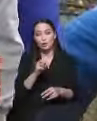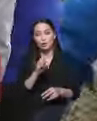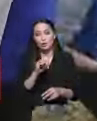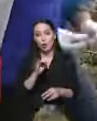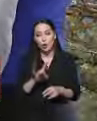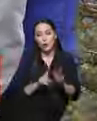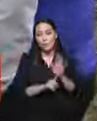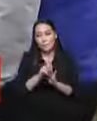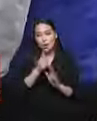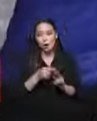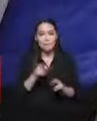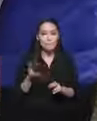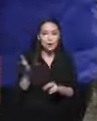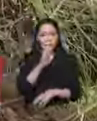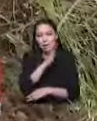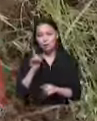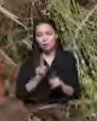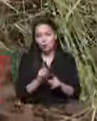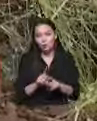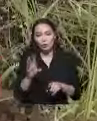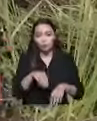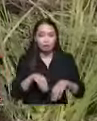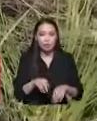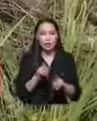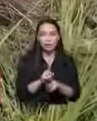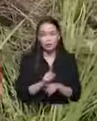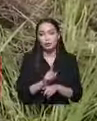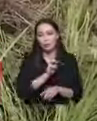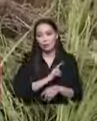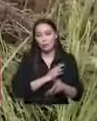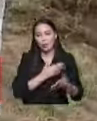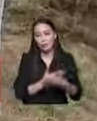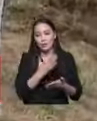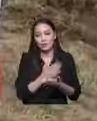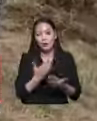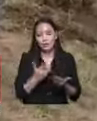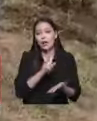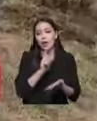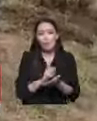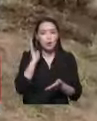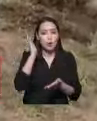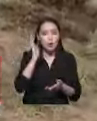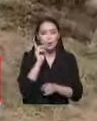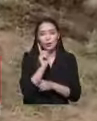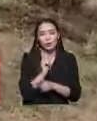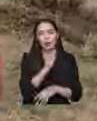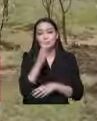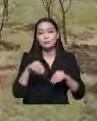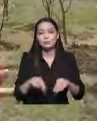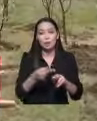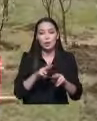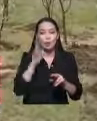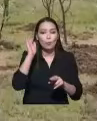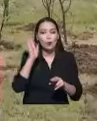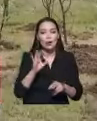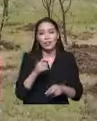жастардың өзі 1000-нан аса қала әсемдігін арттыру жұмыстарын жүргізді. Бұл біз үшін абыройлы міндет, болашаққа салынған инвестиция, дейді олар. Біз